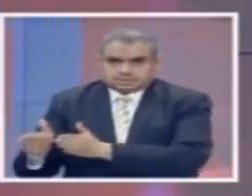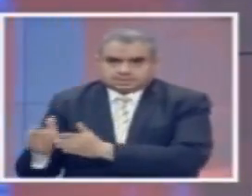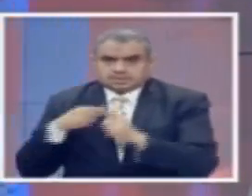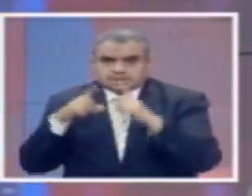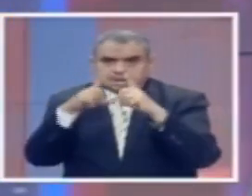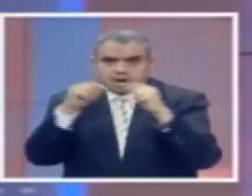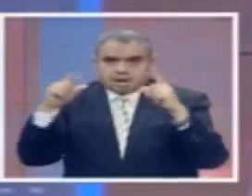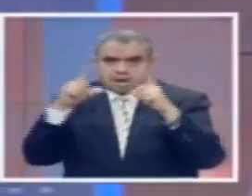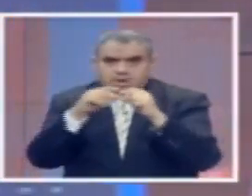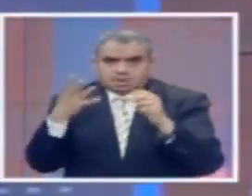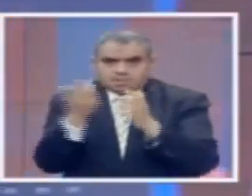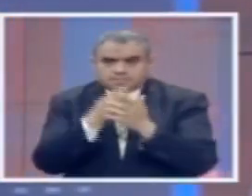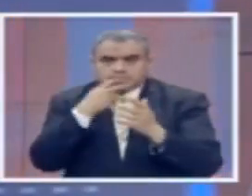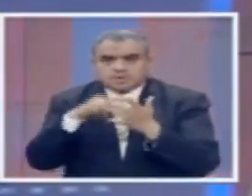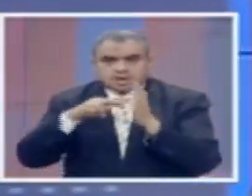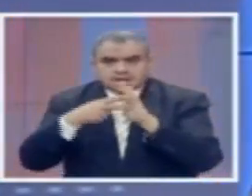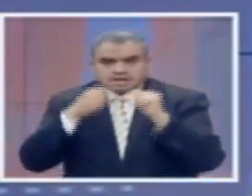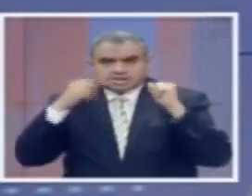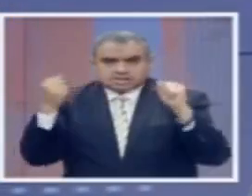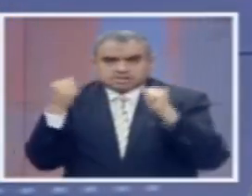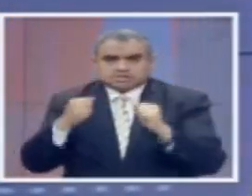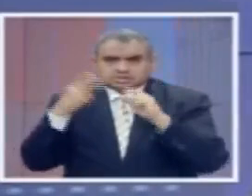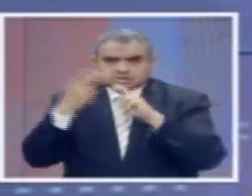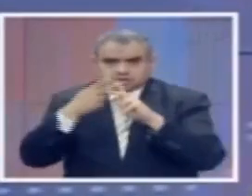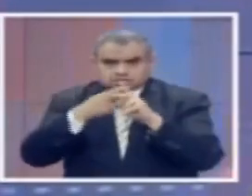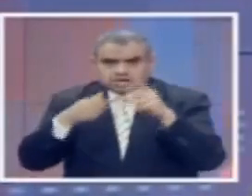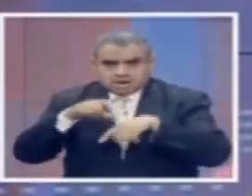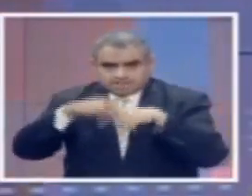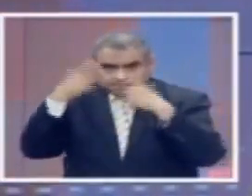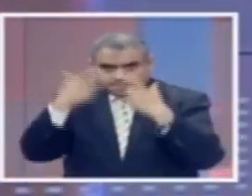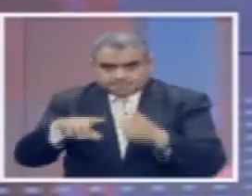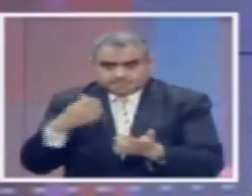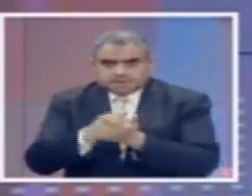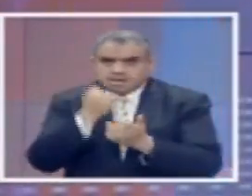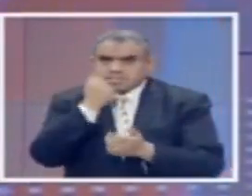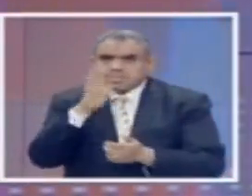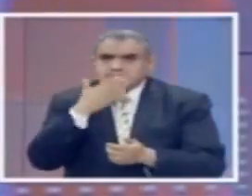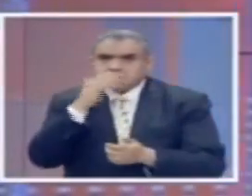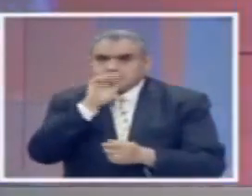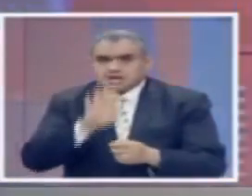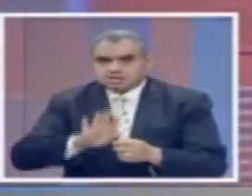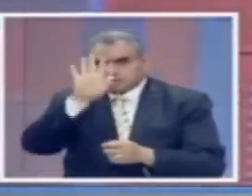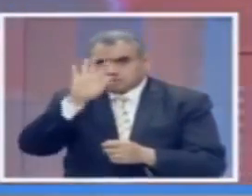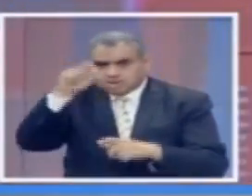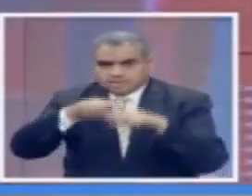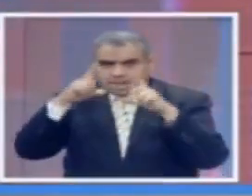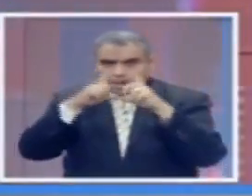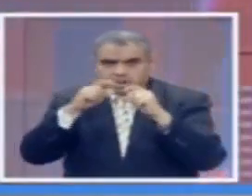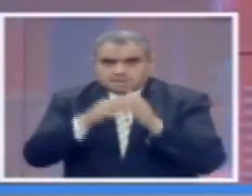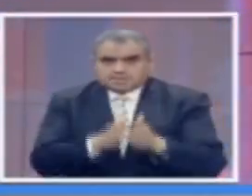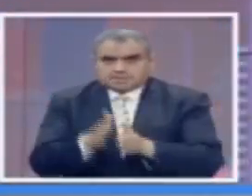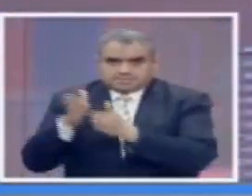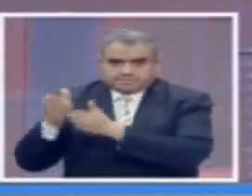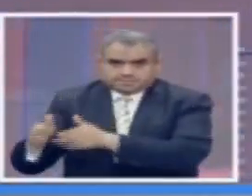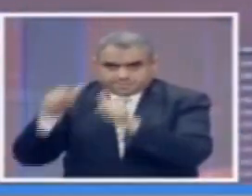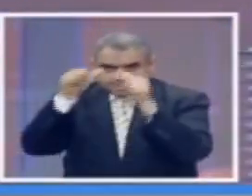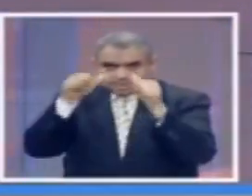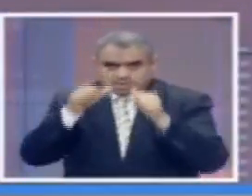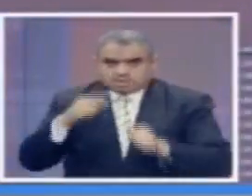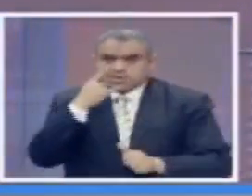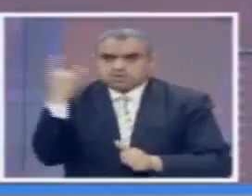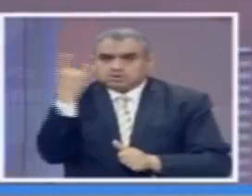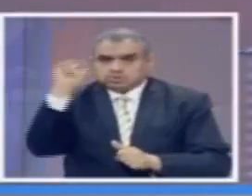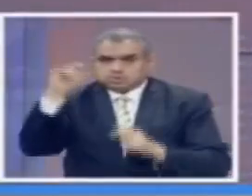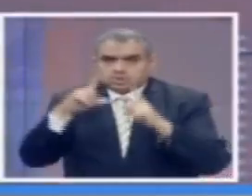وفي لبنان، أضرم محتجون النار في مقر بلدية طرابلس شمالي البلاد. من ناحية أخرى، أعلنت الشرطة